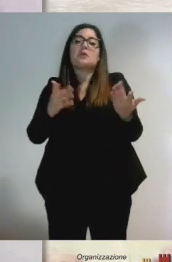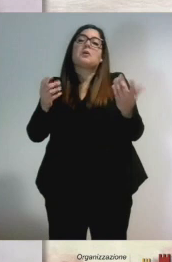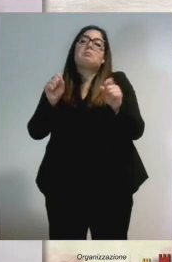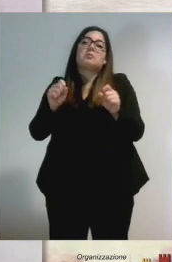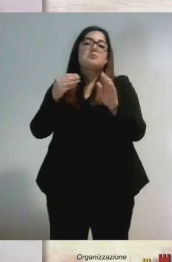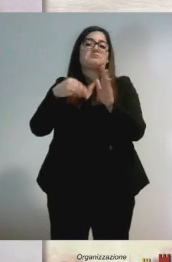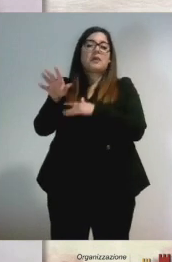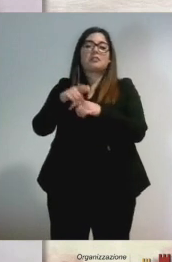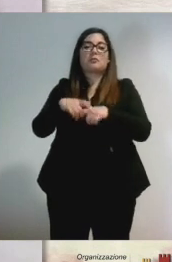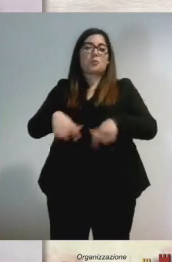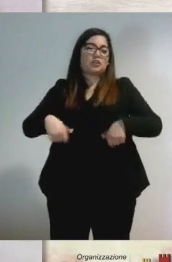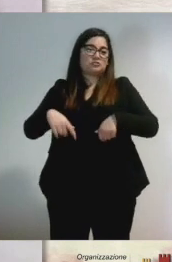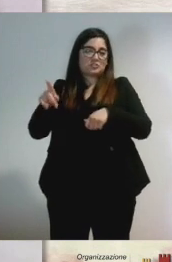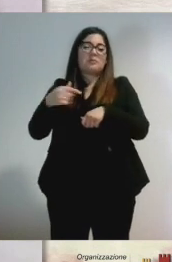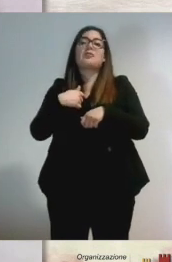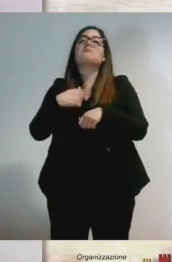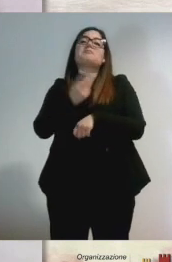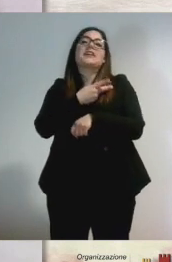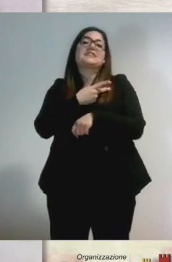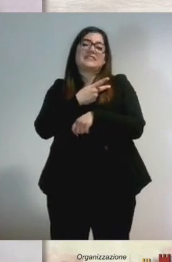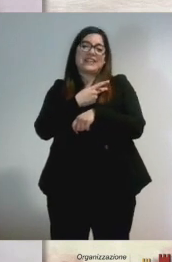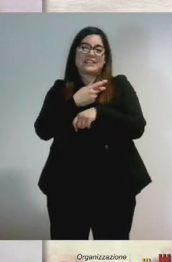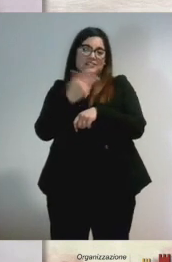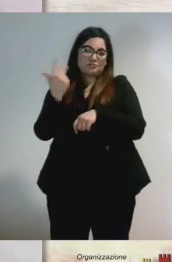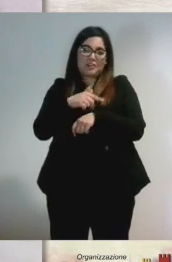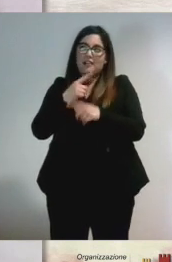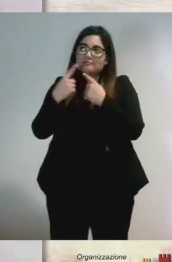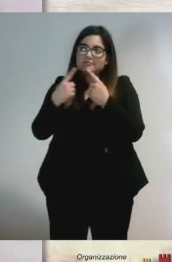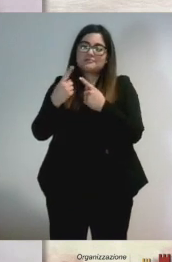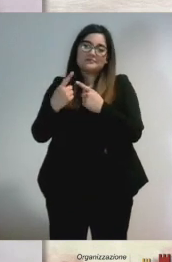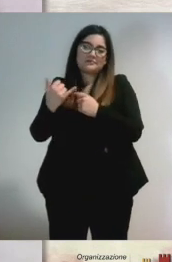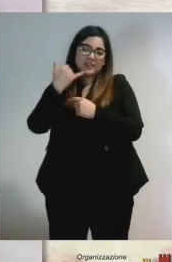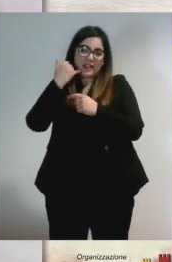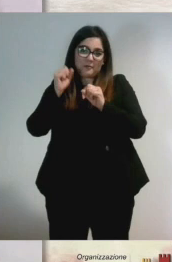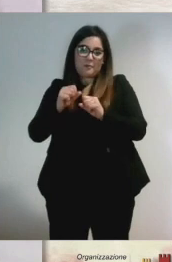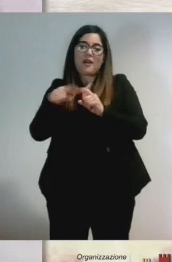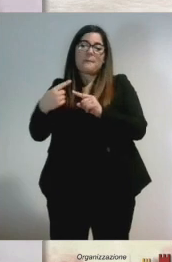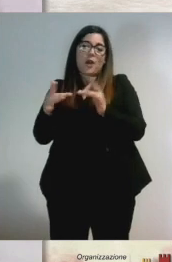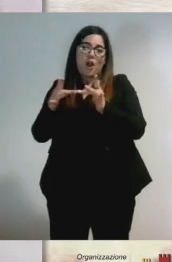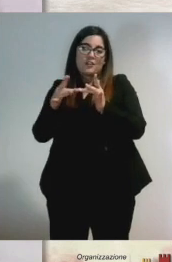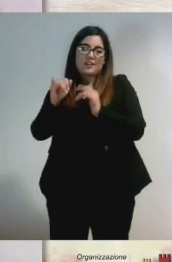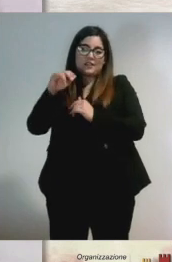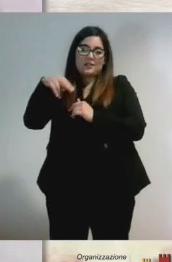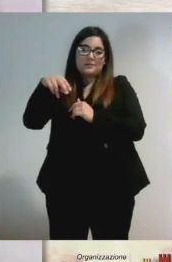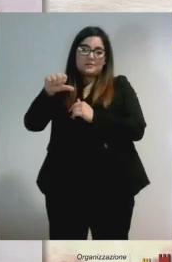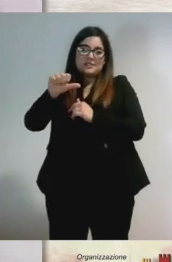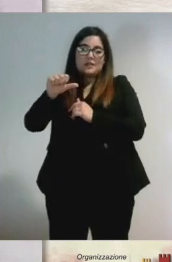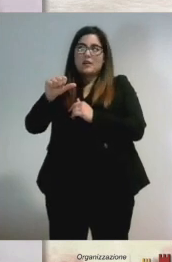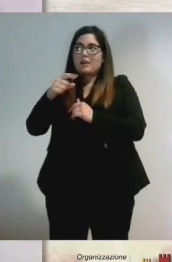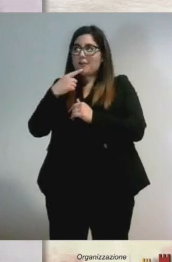farlo parlare con un assistente sociale di di chiamarmi e cerchiamo di risolvere metterci in contatto con l'INPS lo Guardate gli ho detto